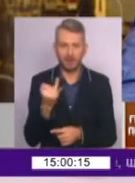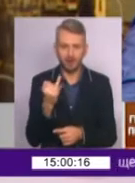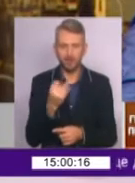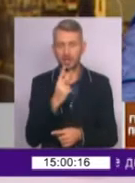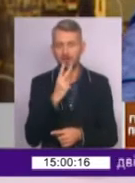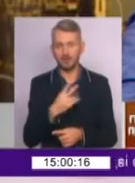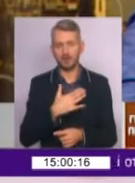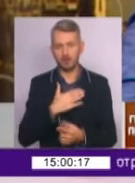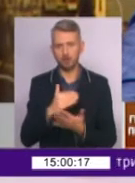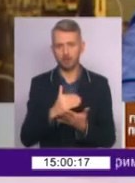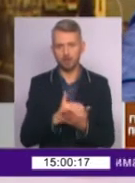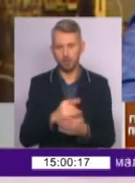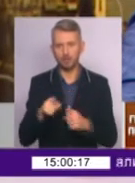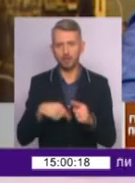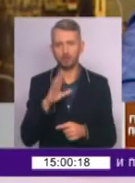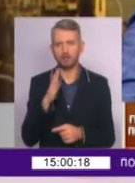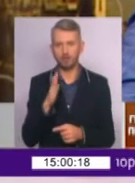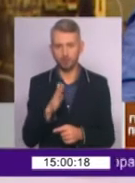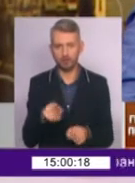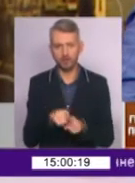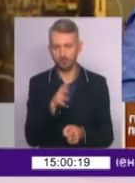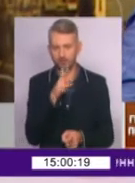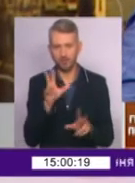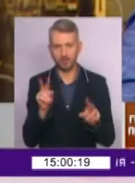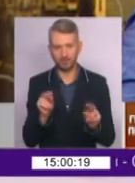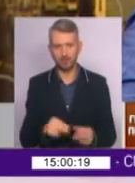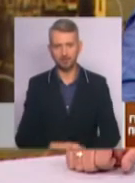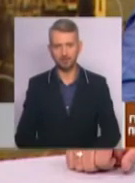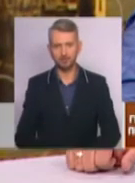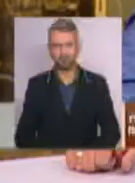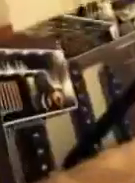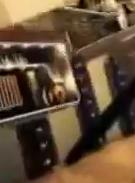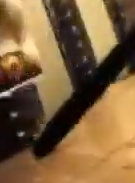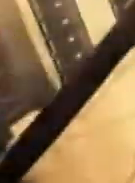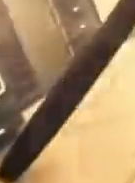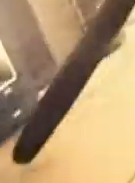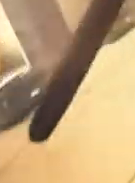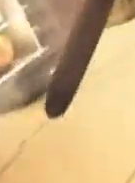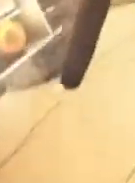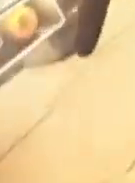дивіться громадську приймальню у наступний вівторок о цій же порі. До побачення.